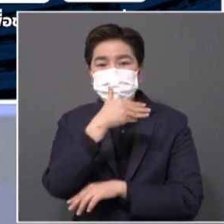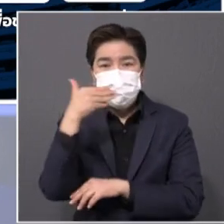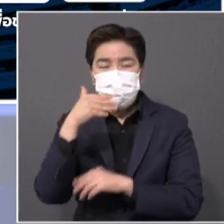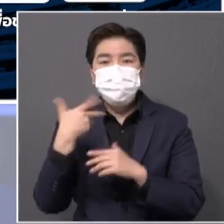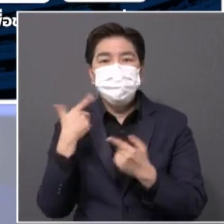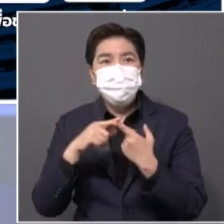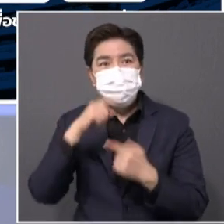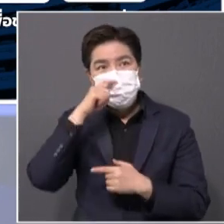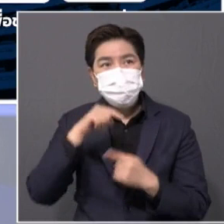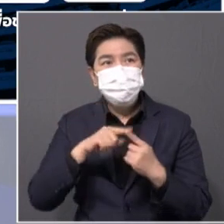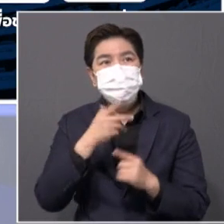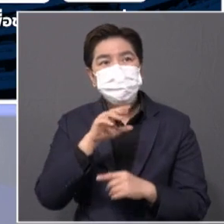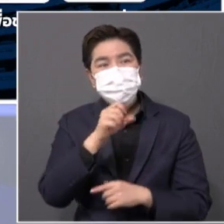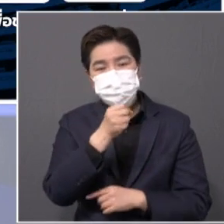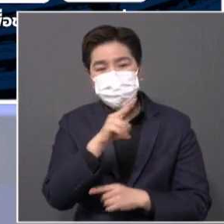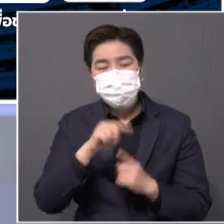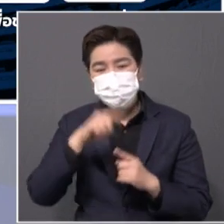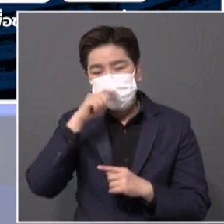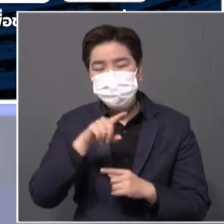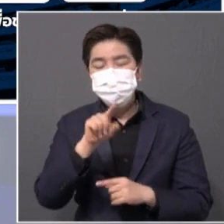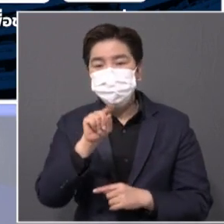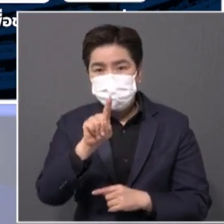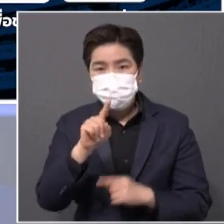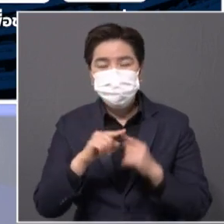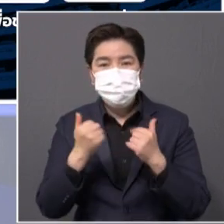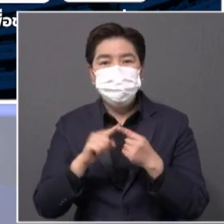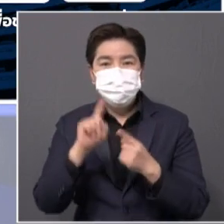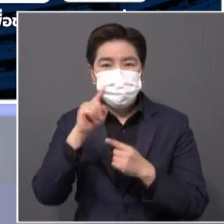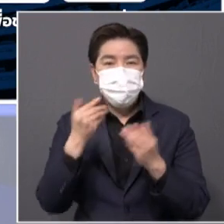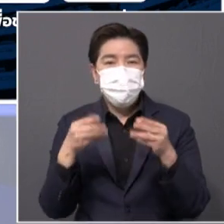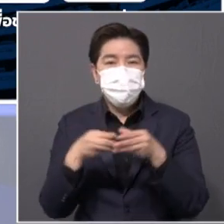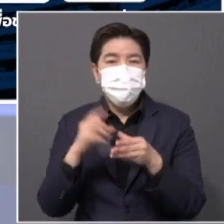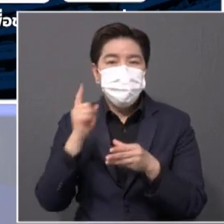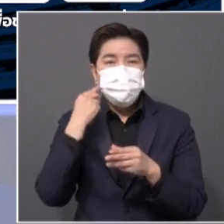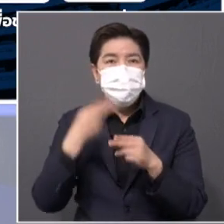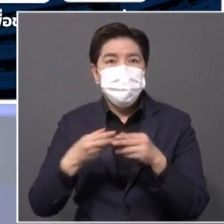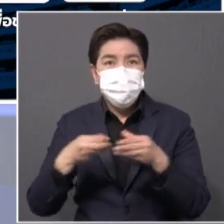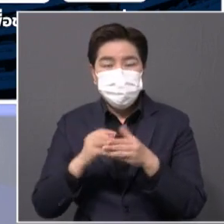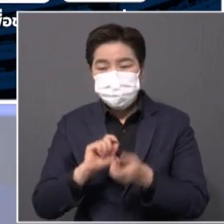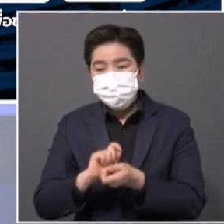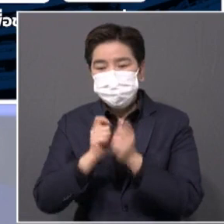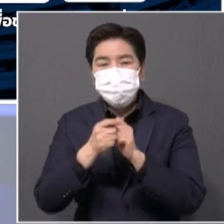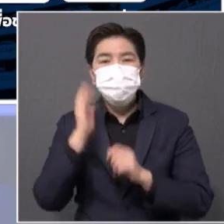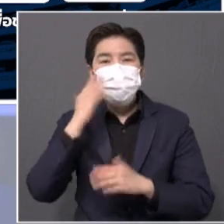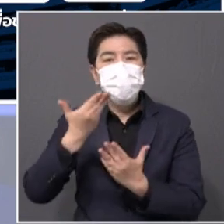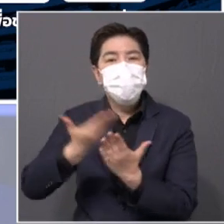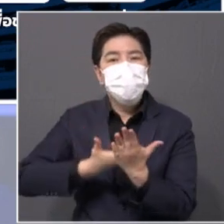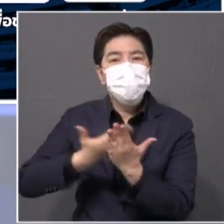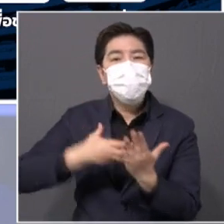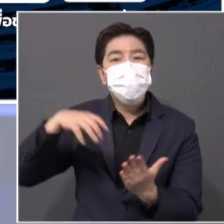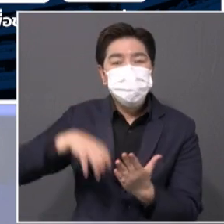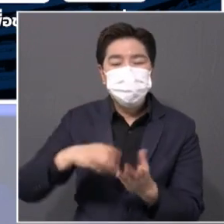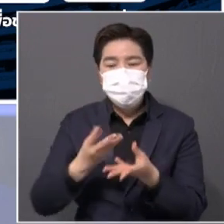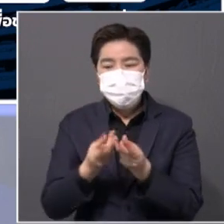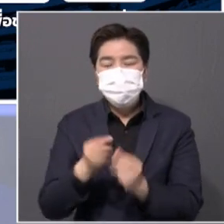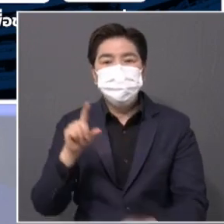ทางไทยศรีวิไล 42ไทยภักดี 21และอีกพรรคหนึ่งค่ะก็คือพรรคเปลี่ยนของคุณน็อตกองสลาก